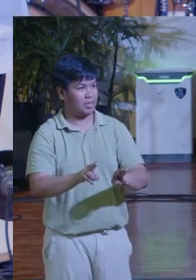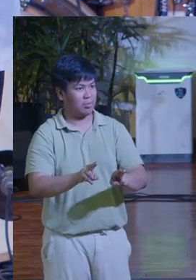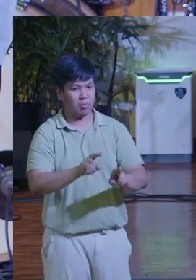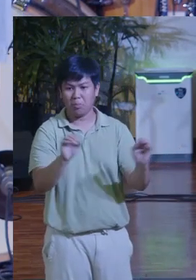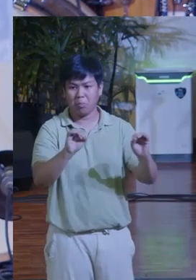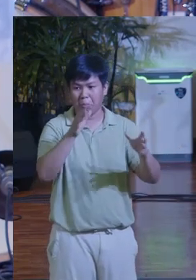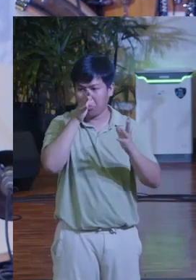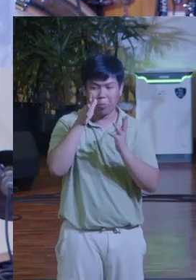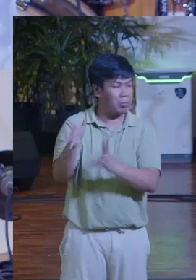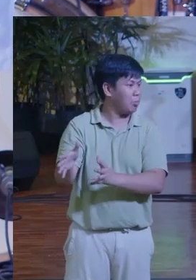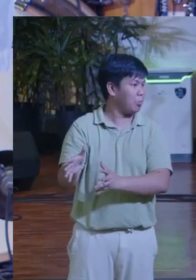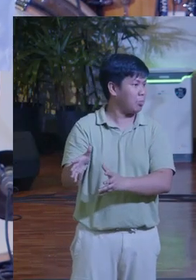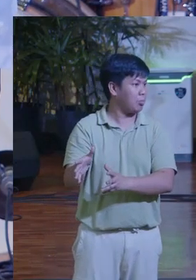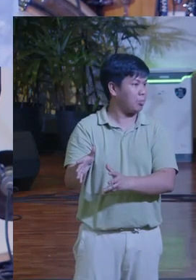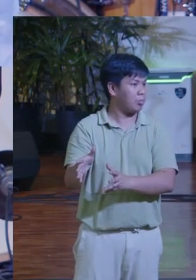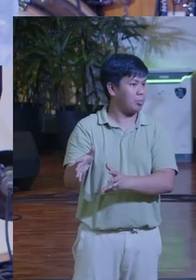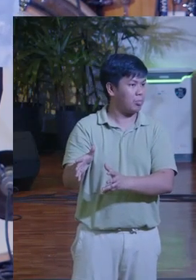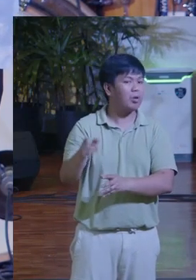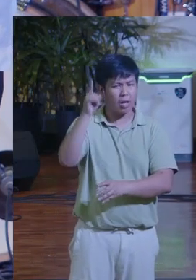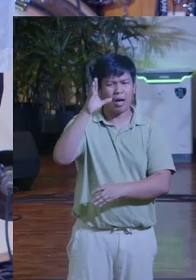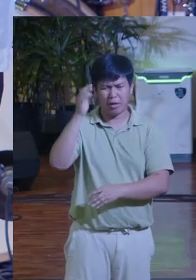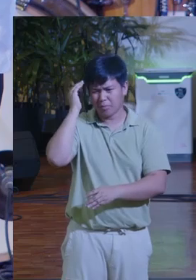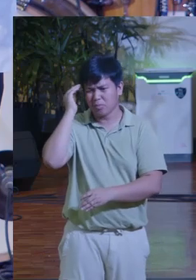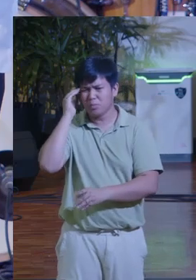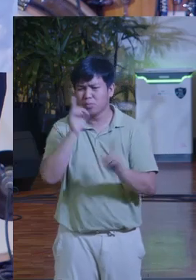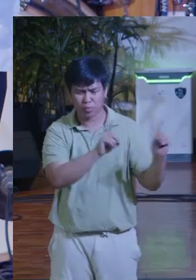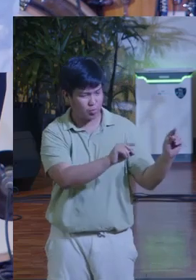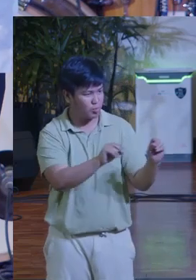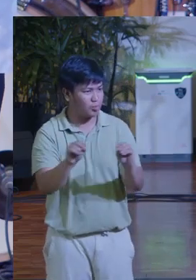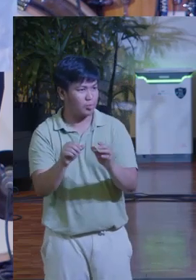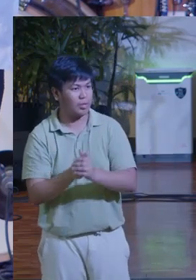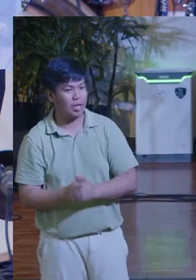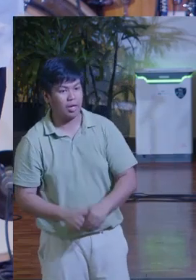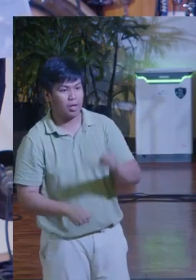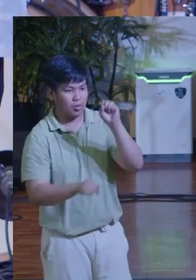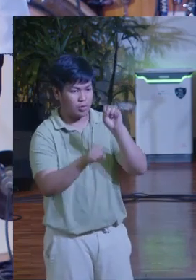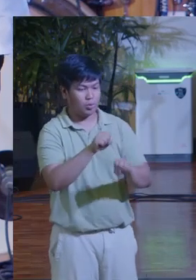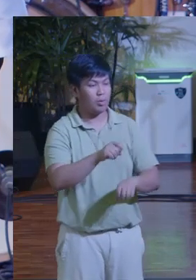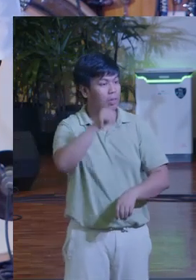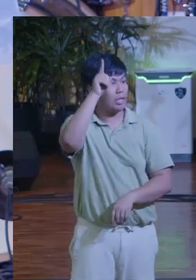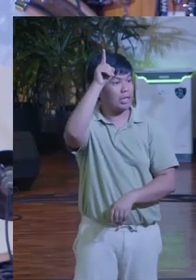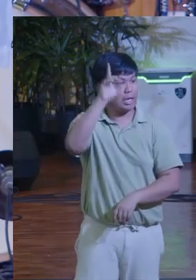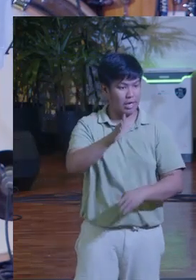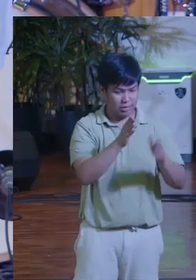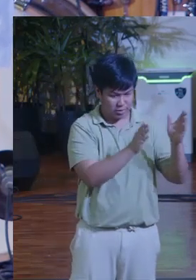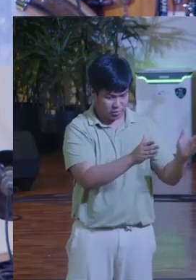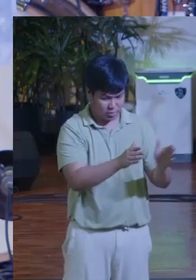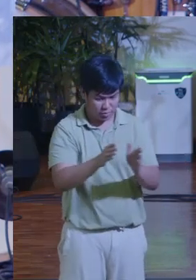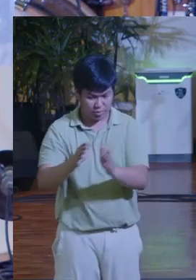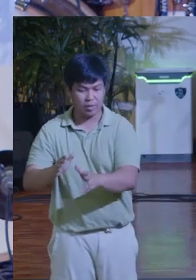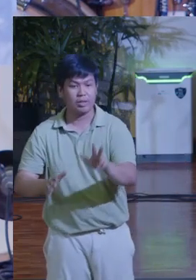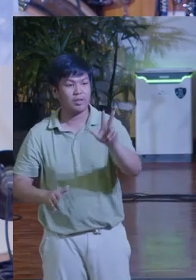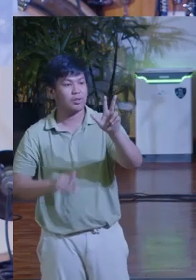maaaring mangyari. So siya'y kumilos sa buhay ng tatlong ina